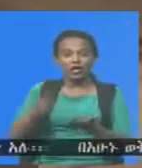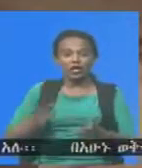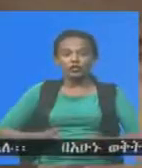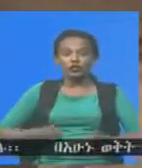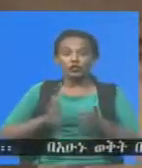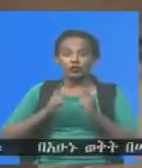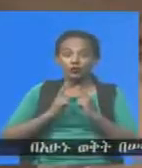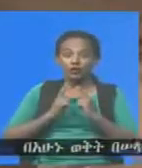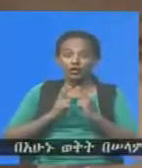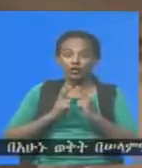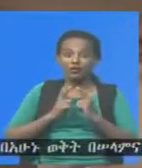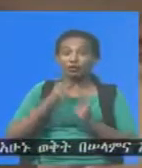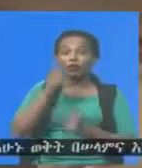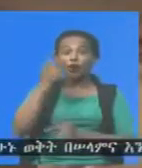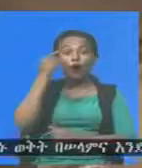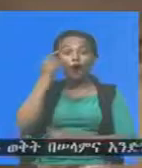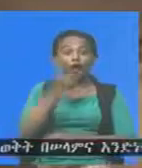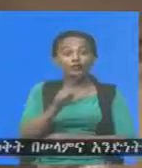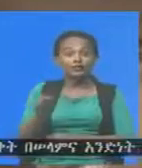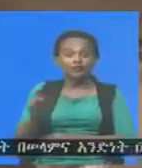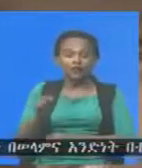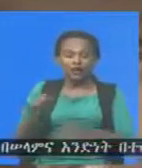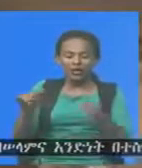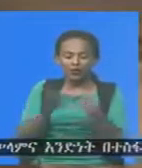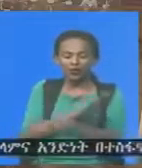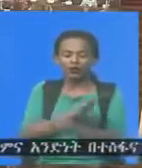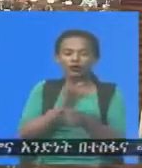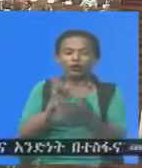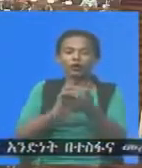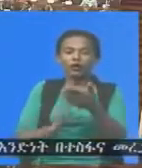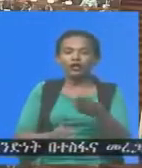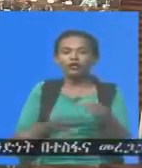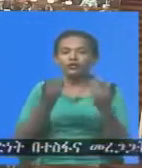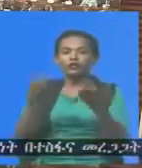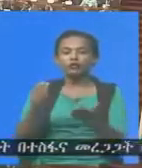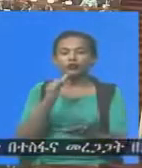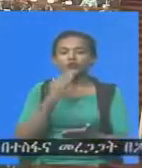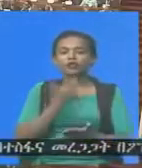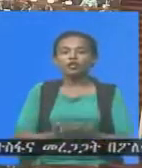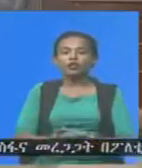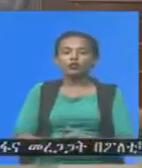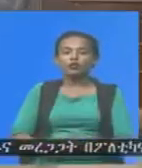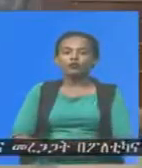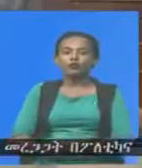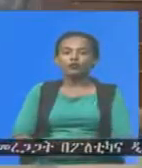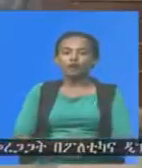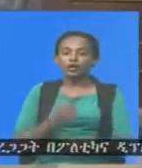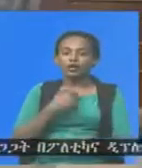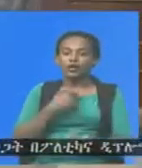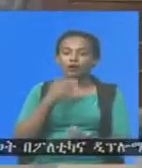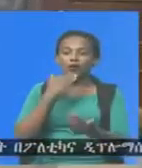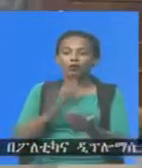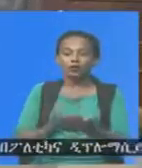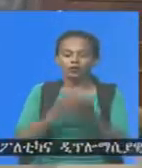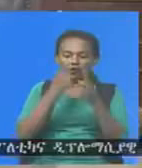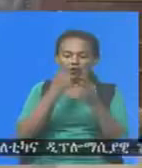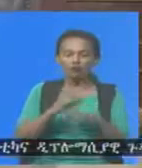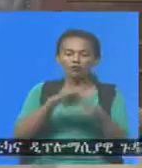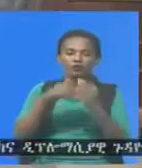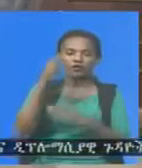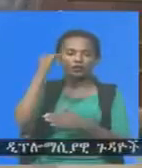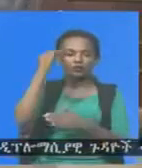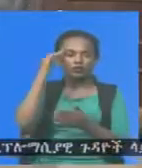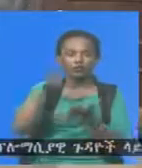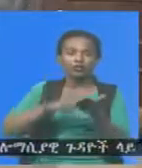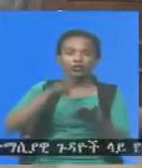ብለው አያስቡም? በቂ ማብራሪያ ይሰጥበት። አመሰግናለሁ። እኔም አመሰግናለሁ። ክቡር ጠቅላይ ሚኒስትር